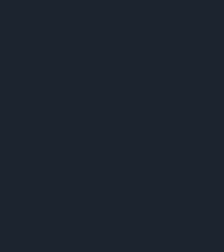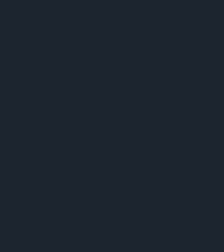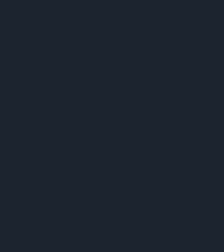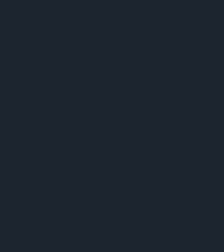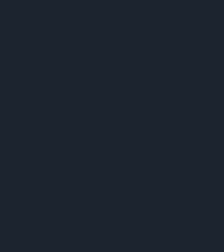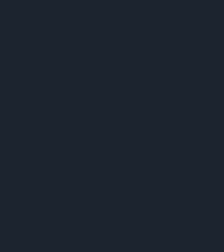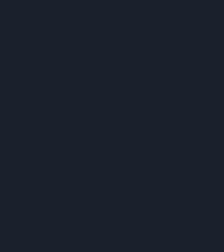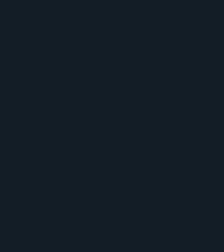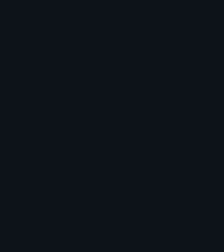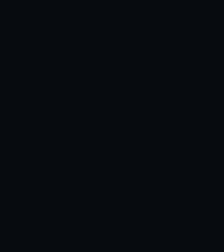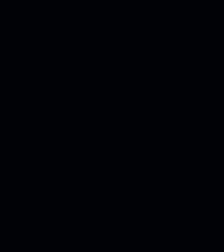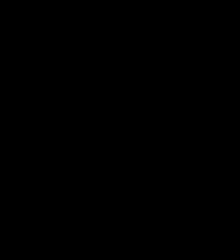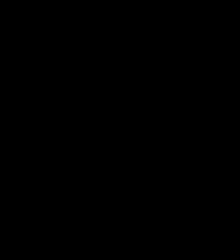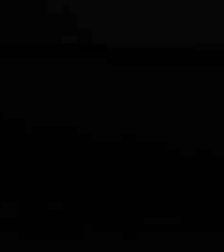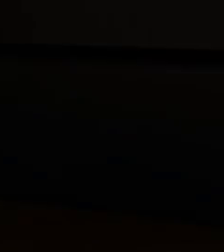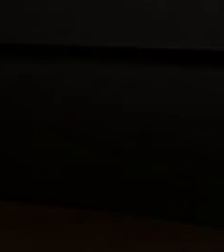Dziękujemy.